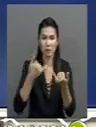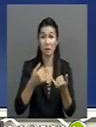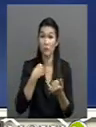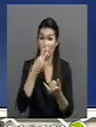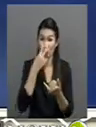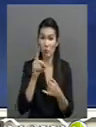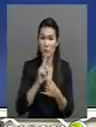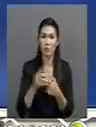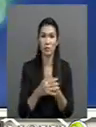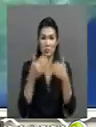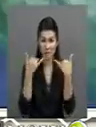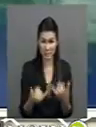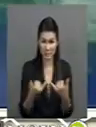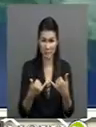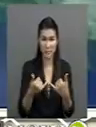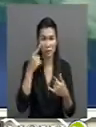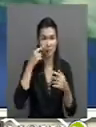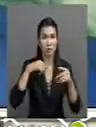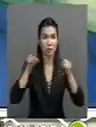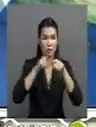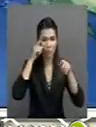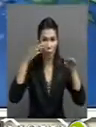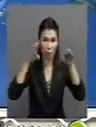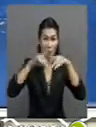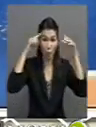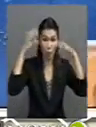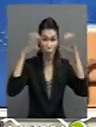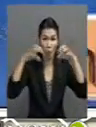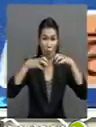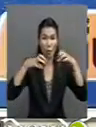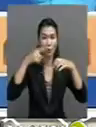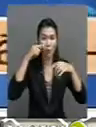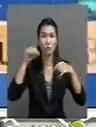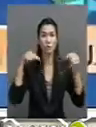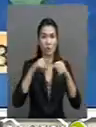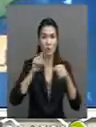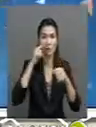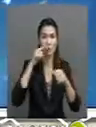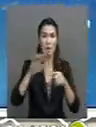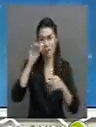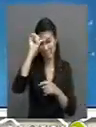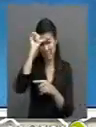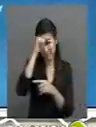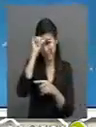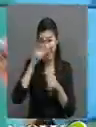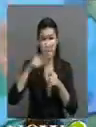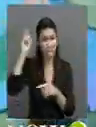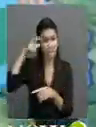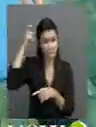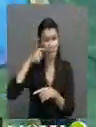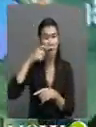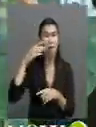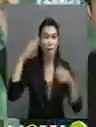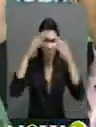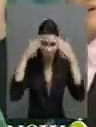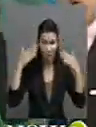จะเห็นได้นะครับว่าณเวลานี้ร่องมรสุมหรือว่าร่องฝนนั้นก่อกำเนิดตั้งแต่บริเวณของพื้นที่อินเดียพม่าเวียดนามล